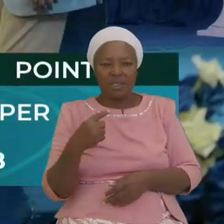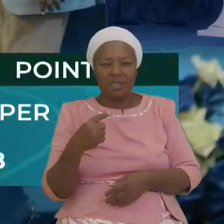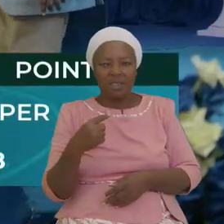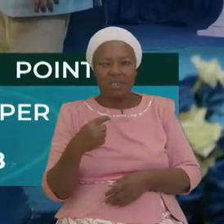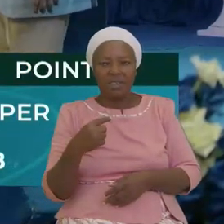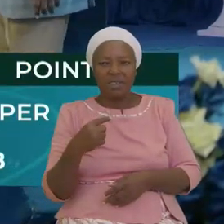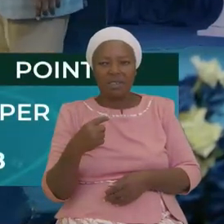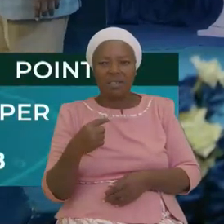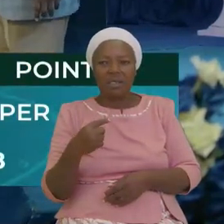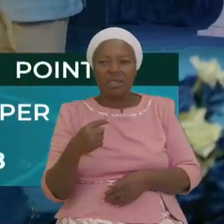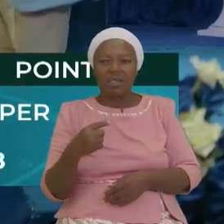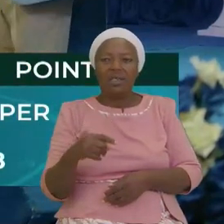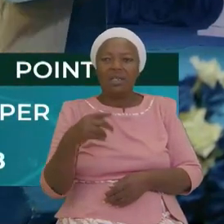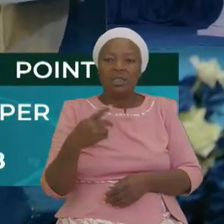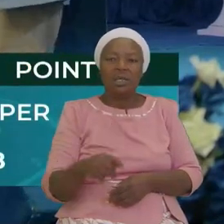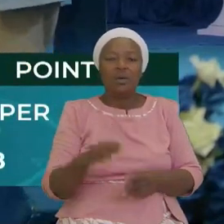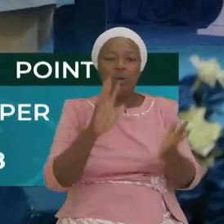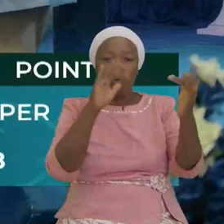Tite, chapitre 1,